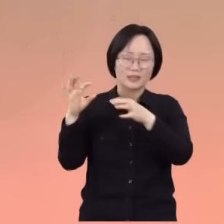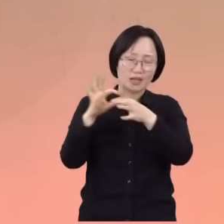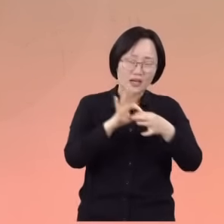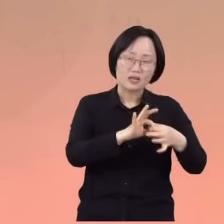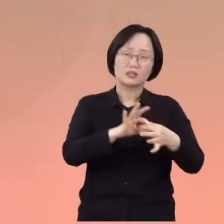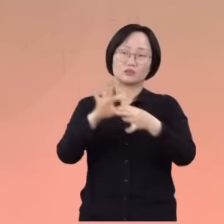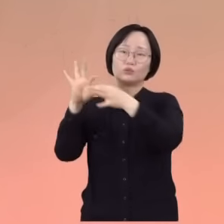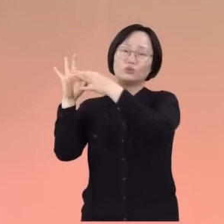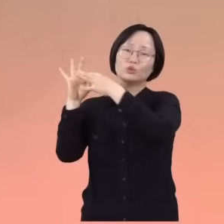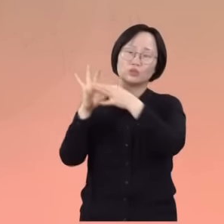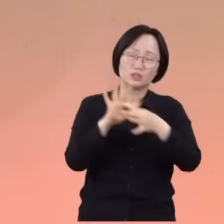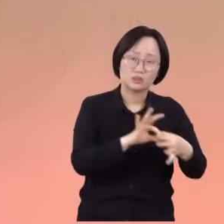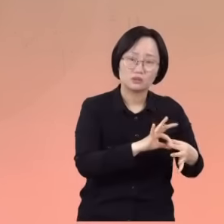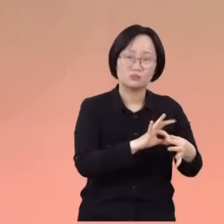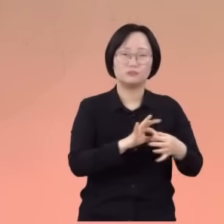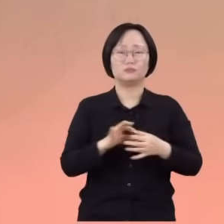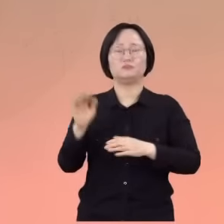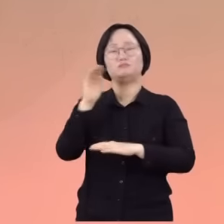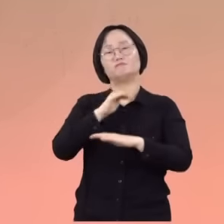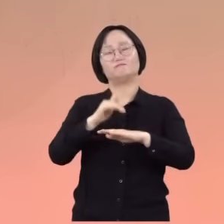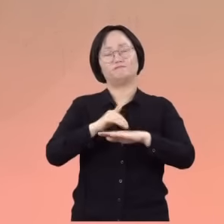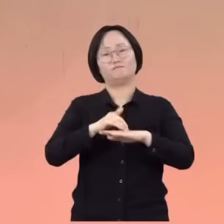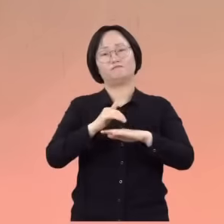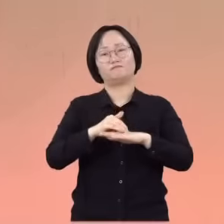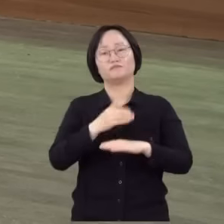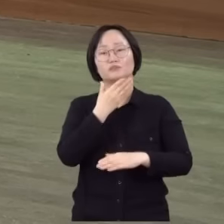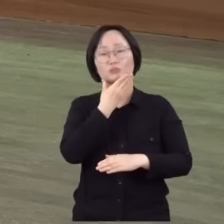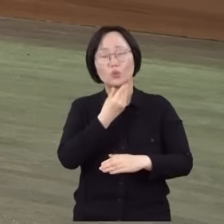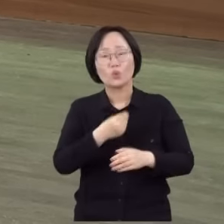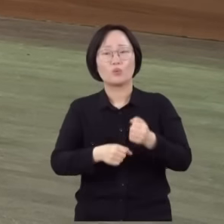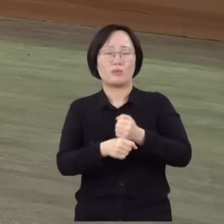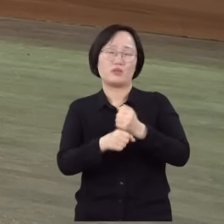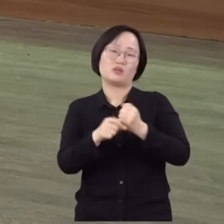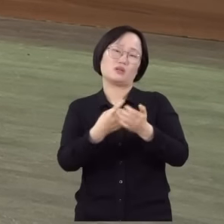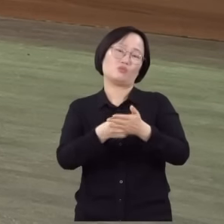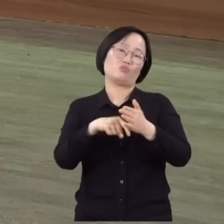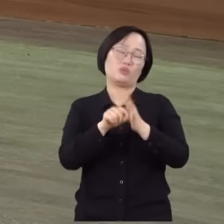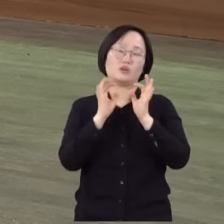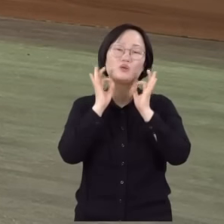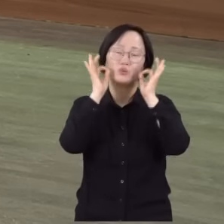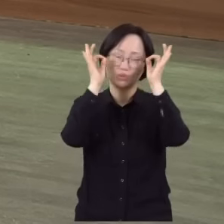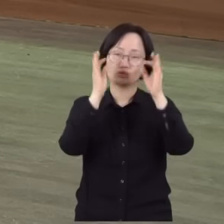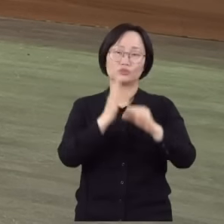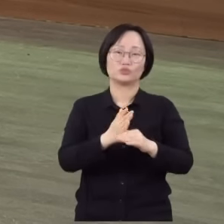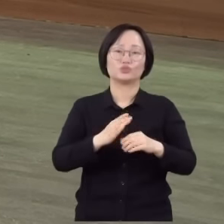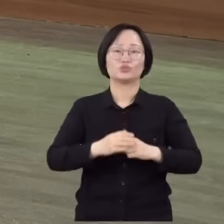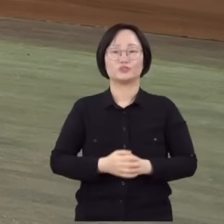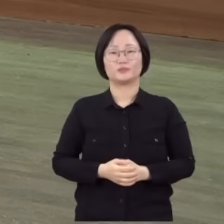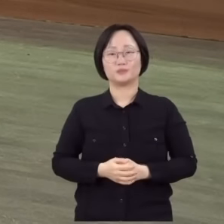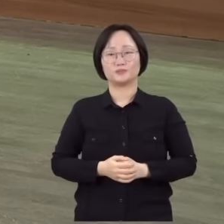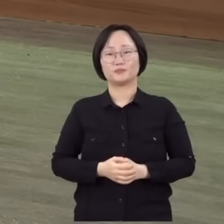끊임없이 닦아 나아가고 있습니다 부처님 가르침을